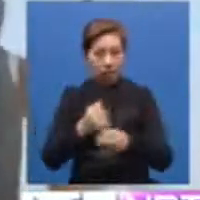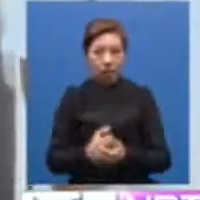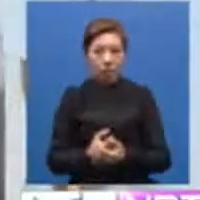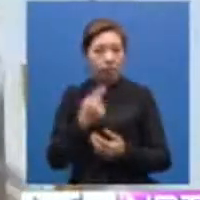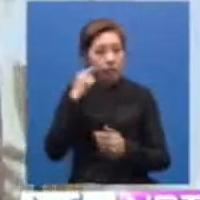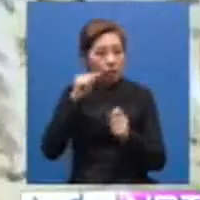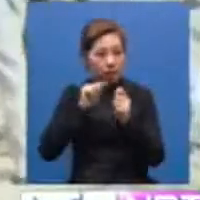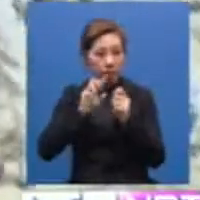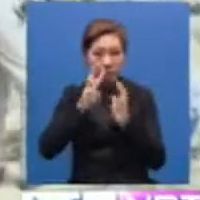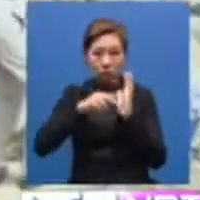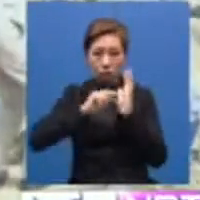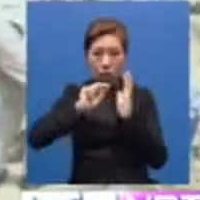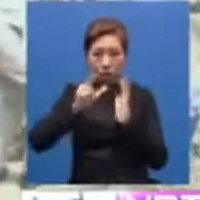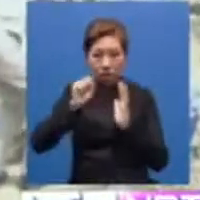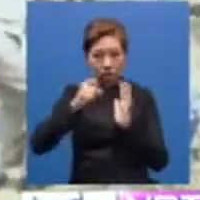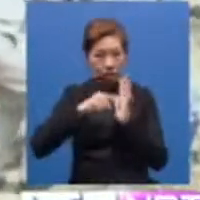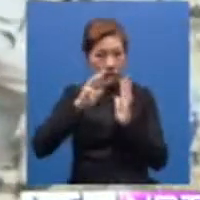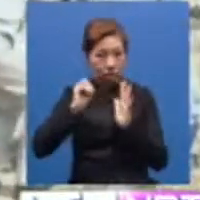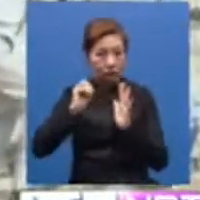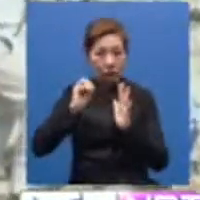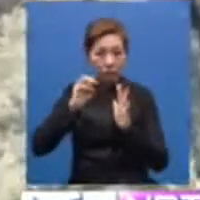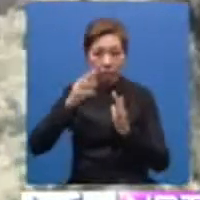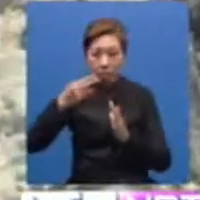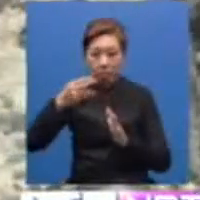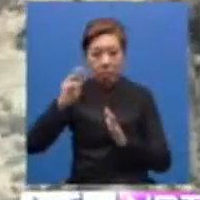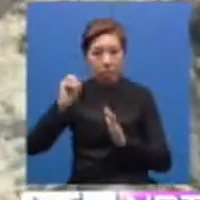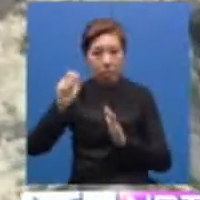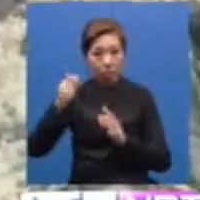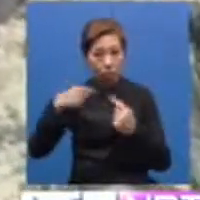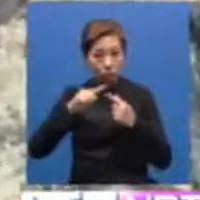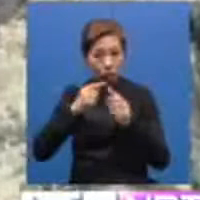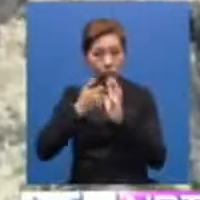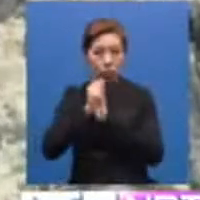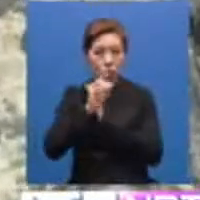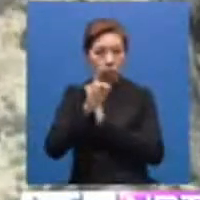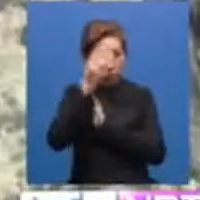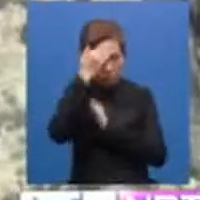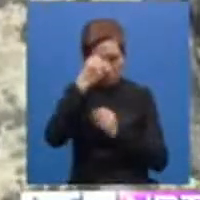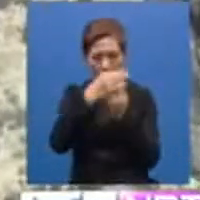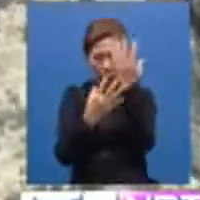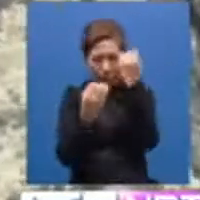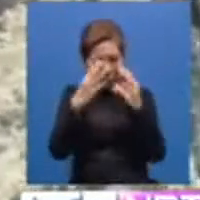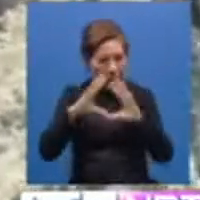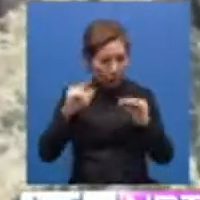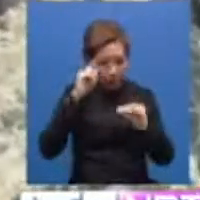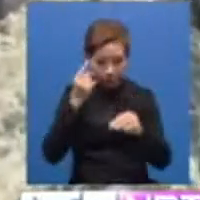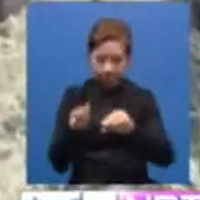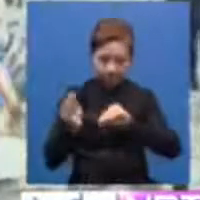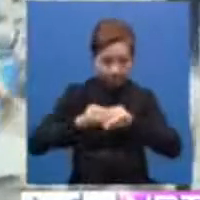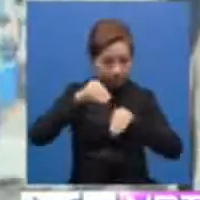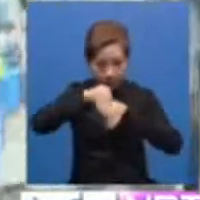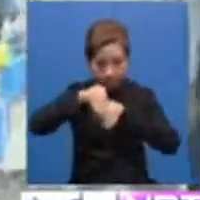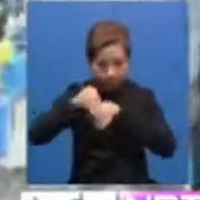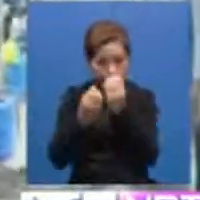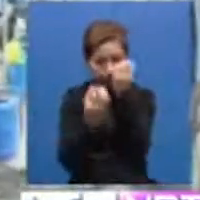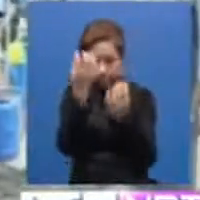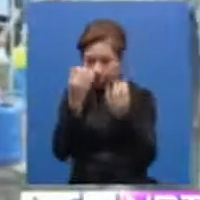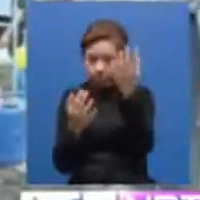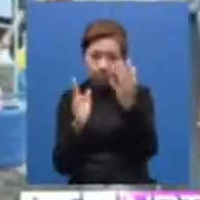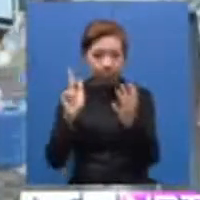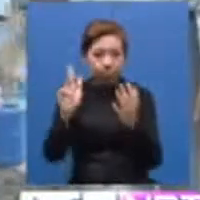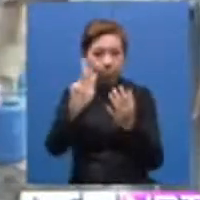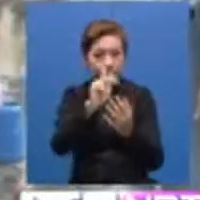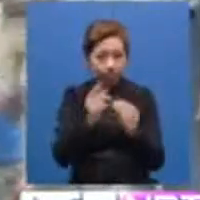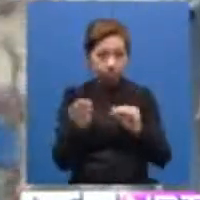อำเภอวังสามหมอจังหวัดอุดรธานีเพื่อฟื้นฟูสภาพป่าเสื่อมโทรมเพิ่มพื้นที่สีเขียวในพื้นที่ป่าสงวนแห่ง